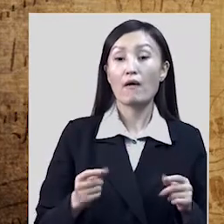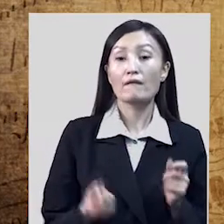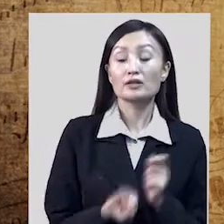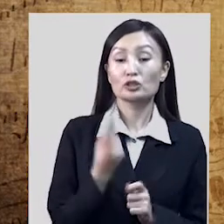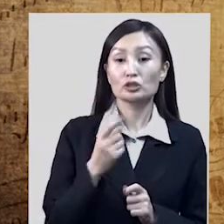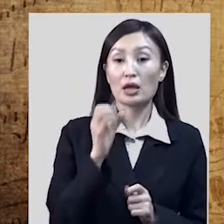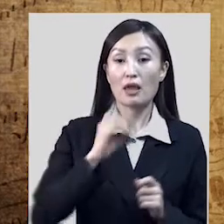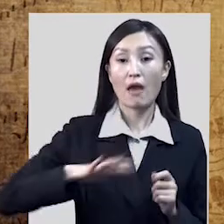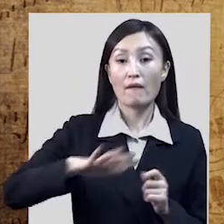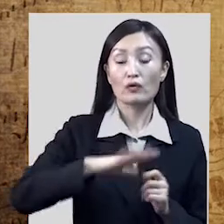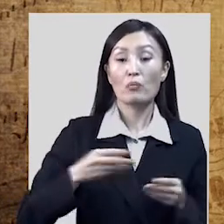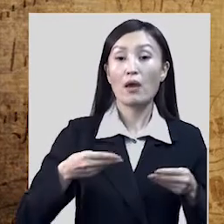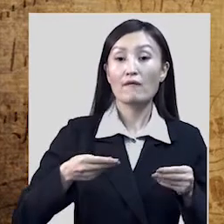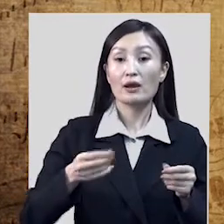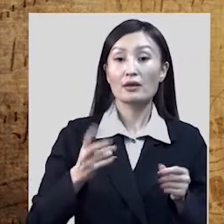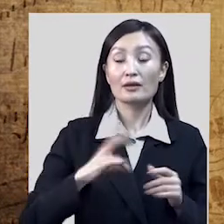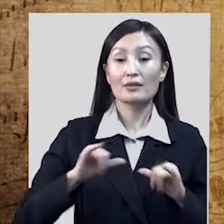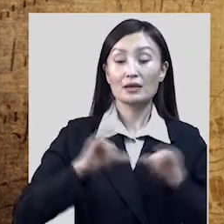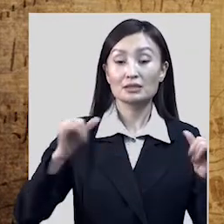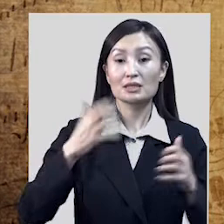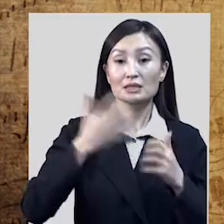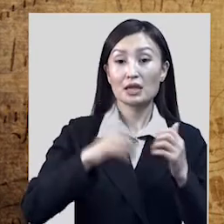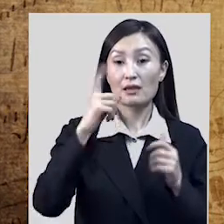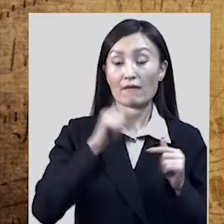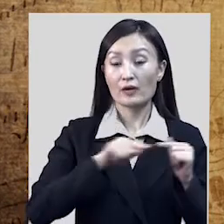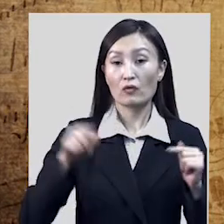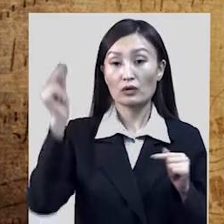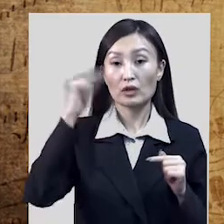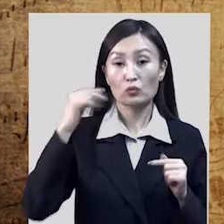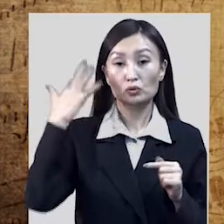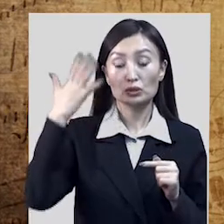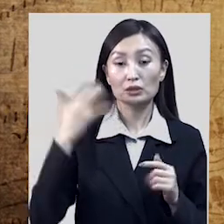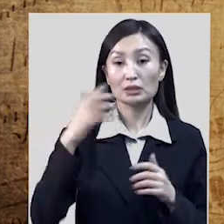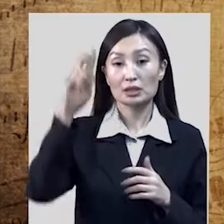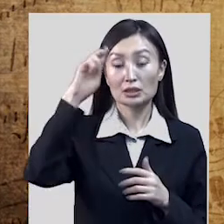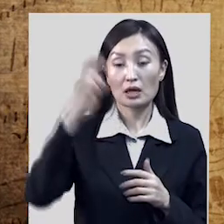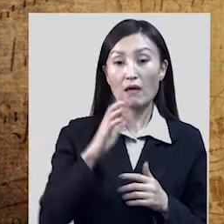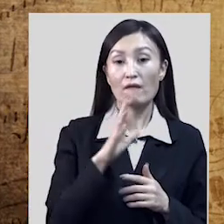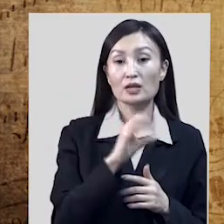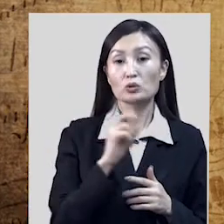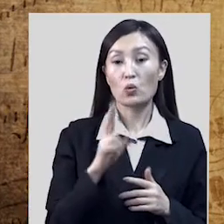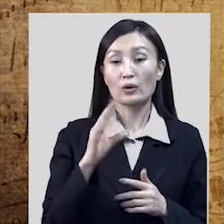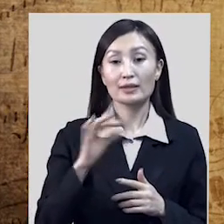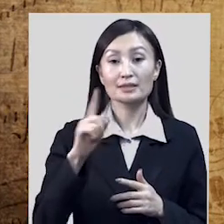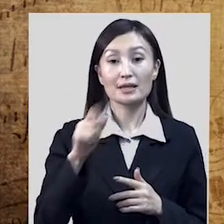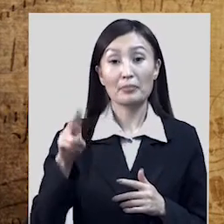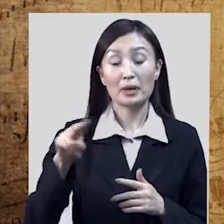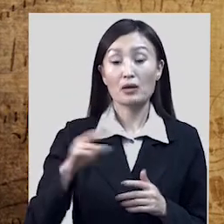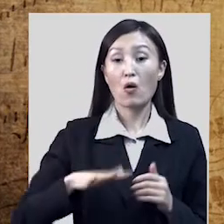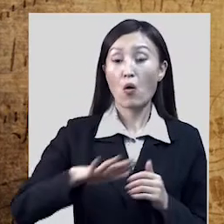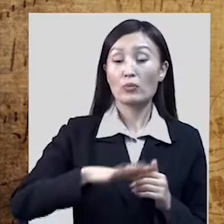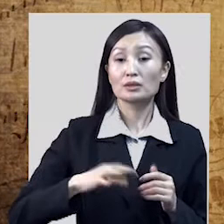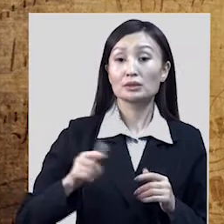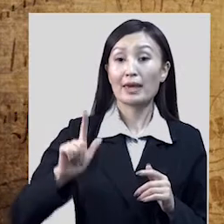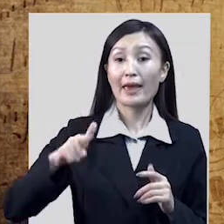оказали плодотворное влияние на развитие средневековой научной мисс мысли в странах востока и запада в области географии